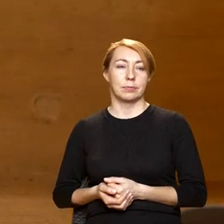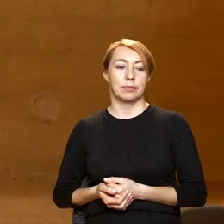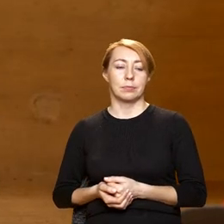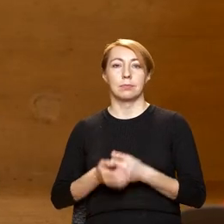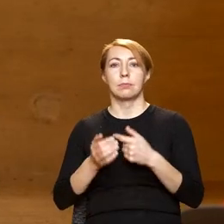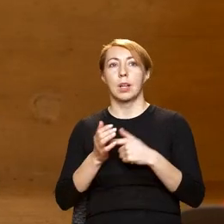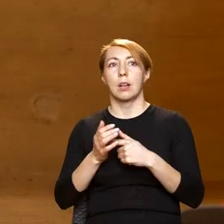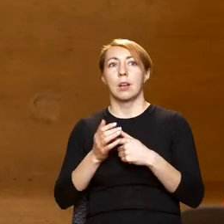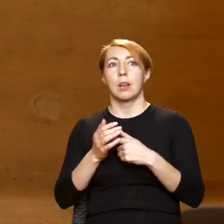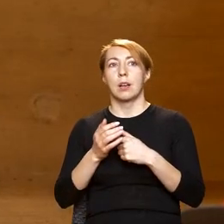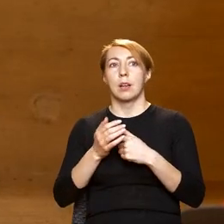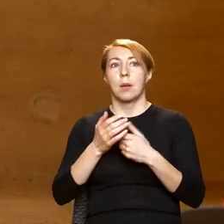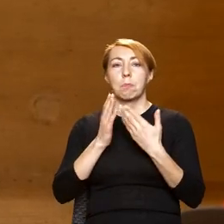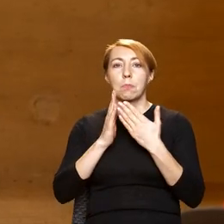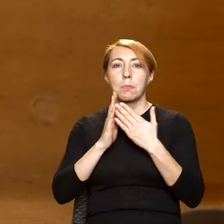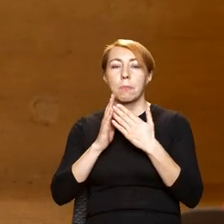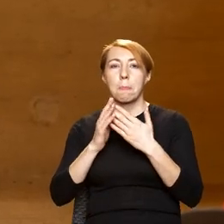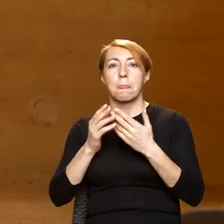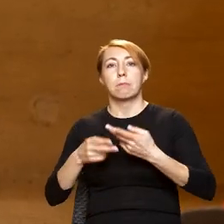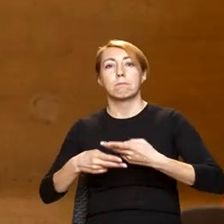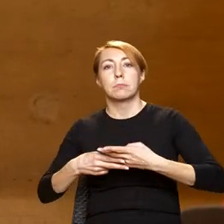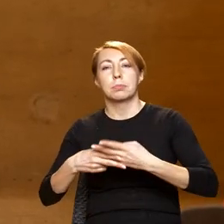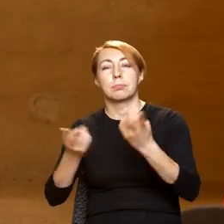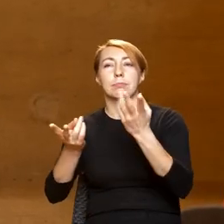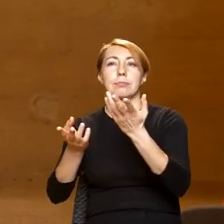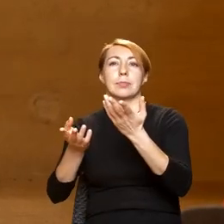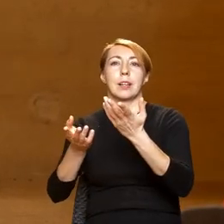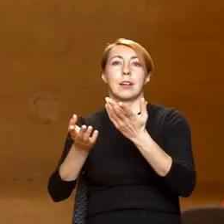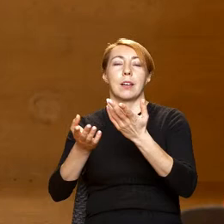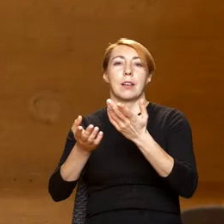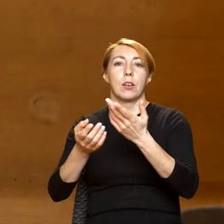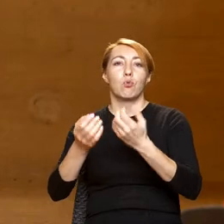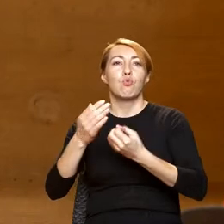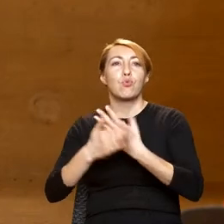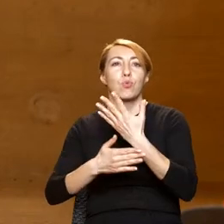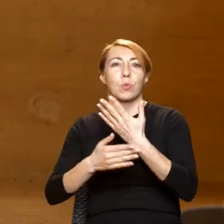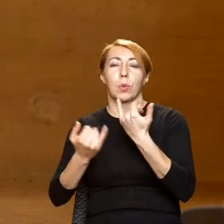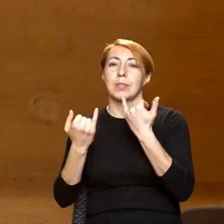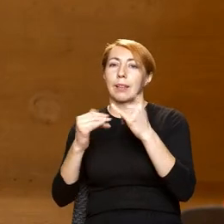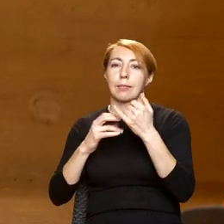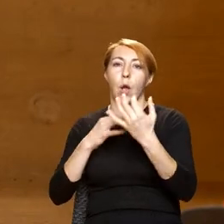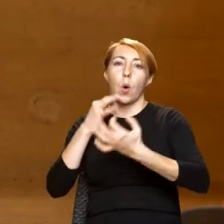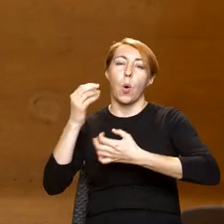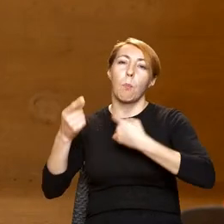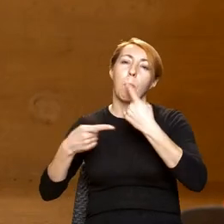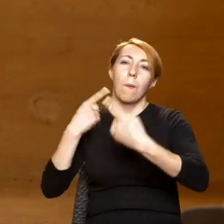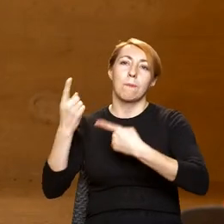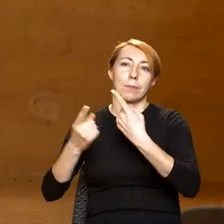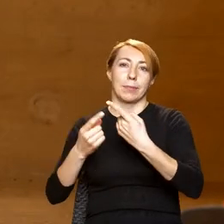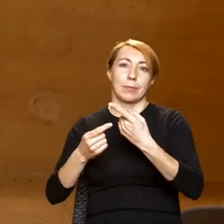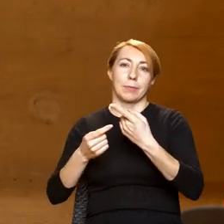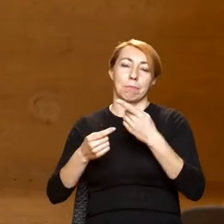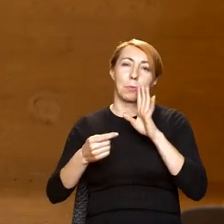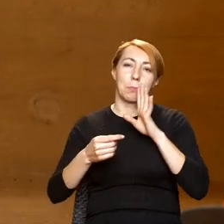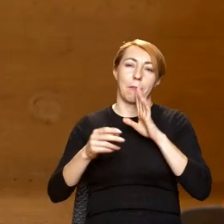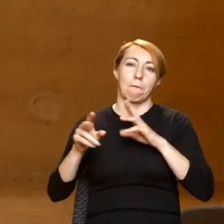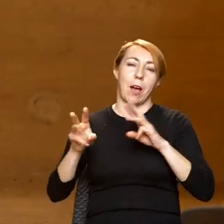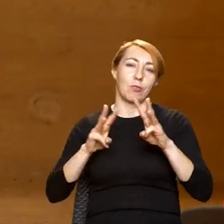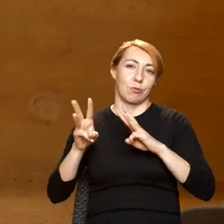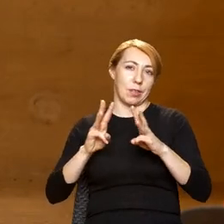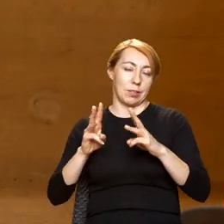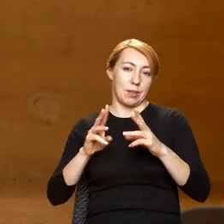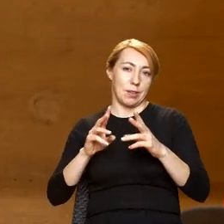wydawanie źródeł to jest jak gdyby odrębna opowieść, jeśli chodzi o warsztat historyczny. Także to jest trochę tak jak